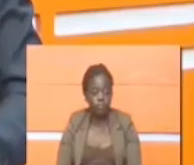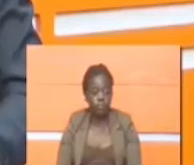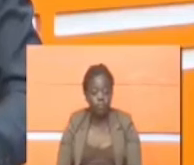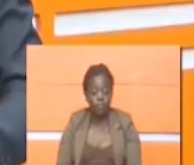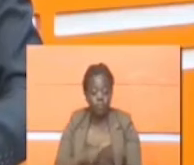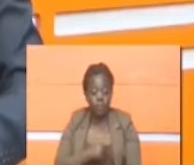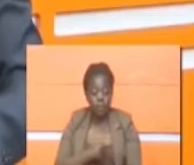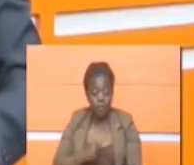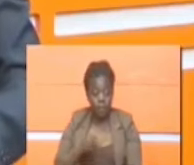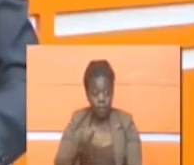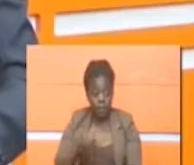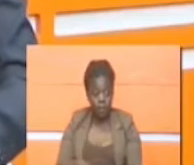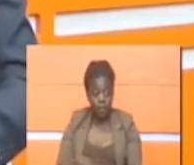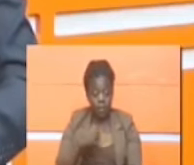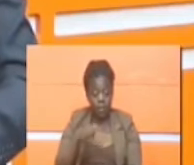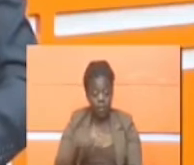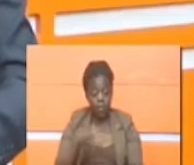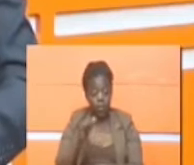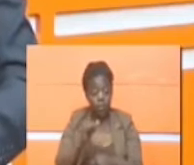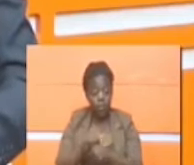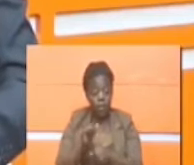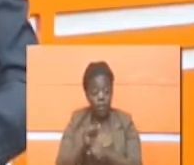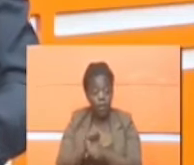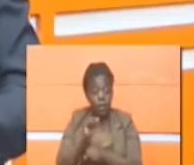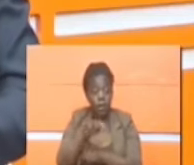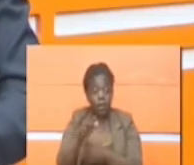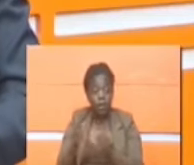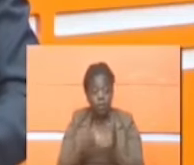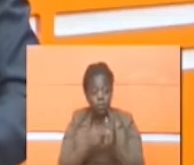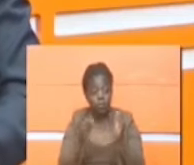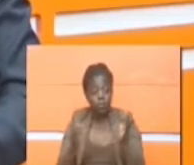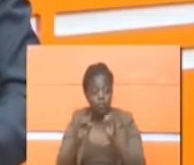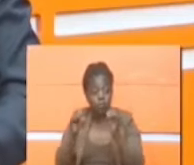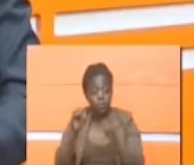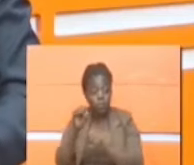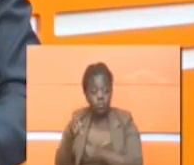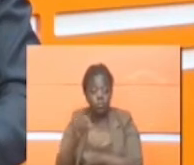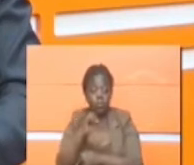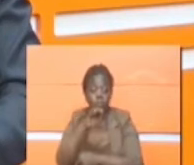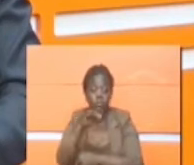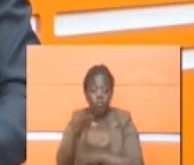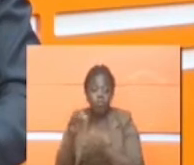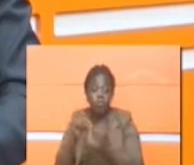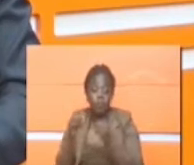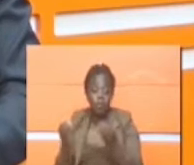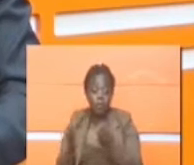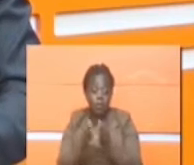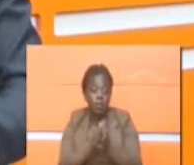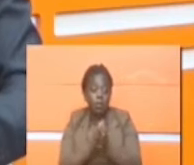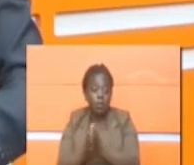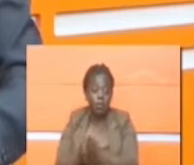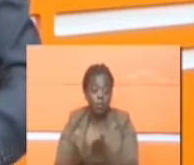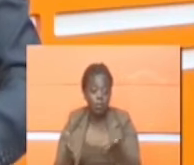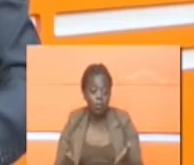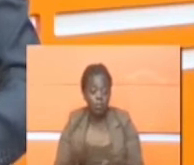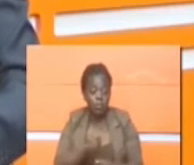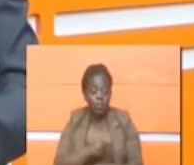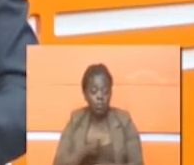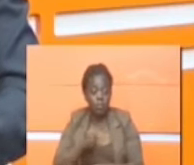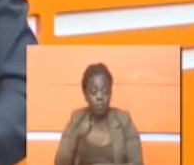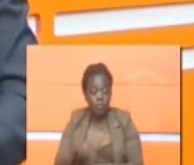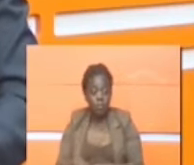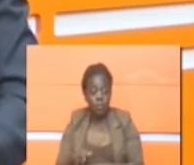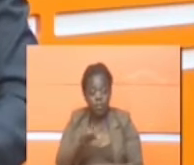Ebyamaama nkuba kyeyo gwe twakulaga mu mawulire gaffe ng'ono akukuluma lwa muwala we okwanjulira ku bukojja wiiki ewedde